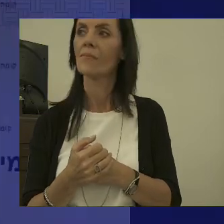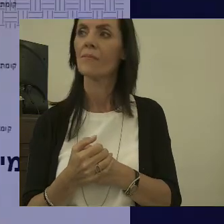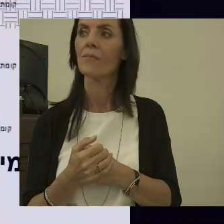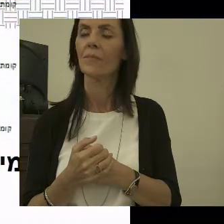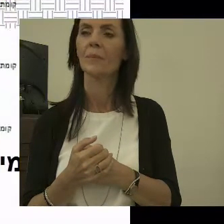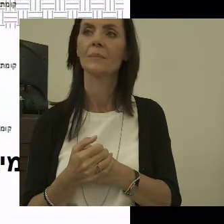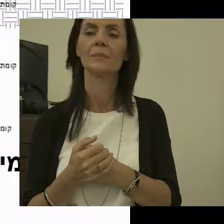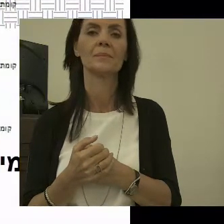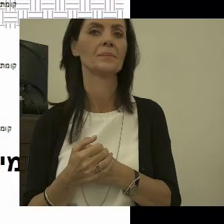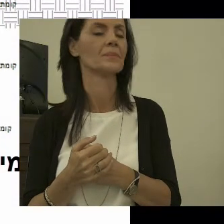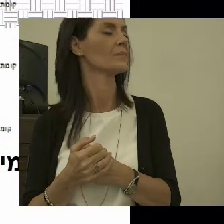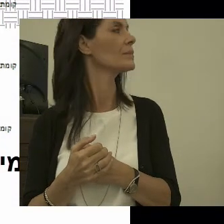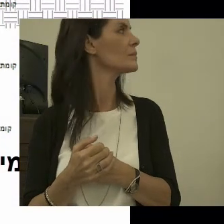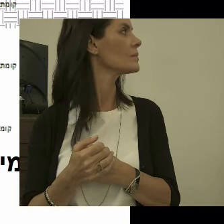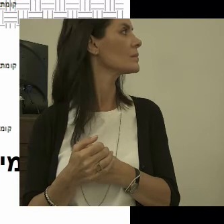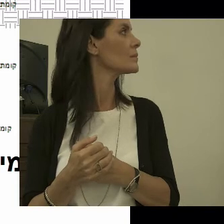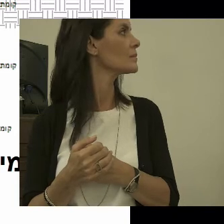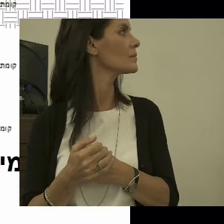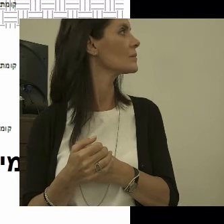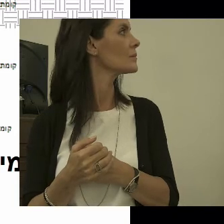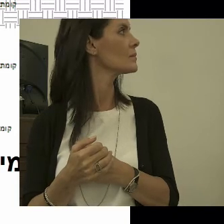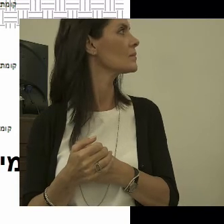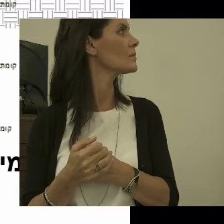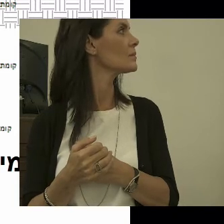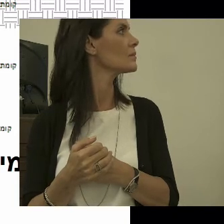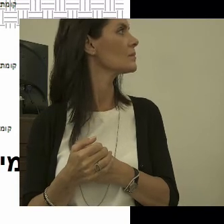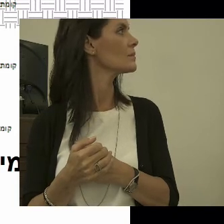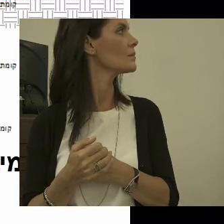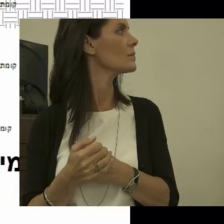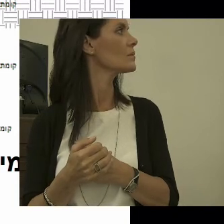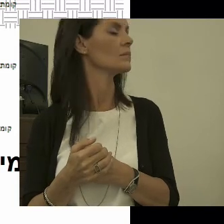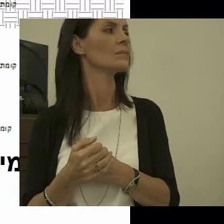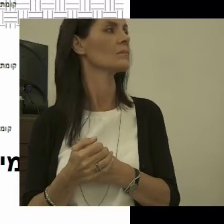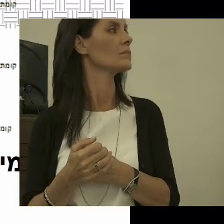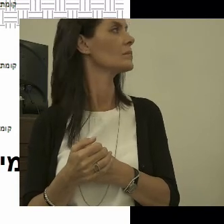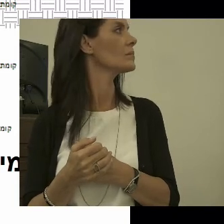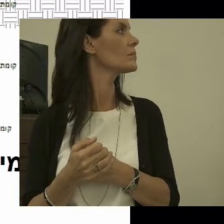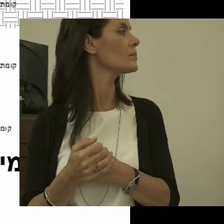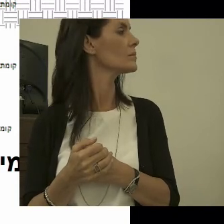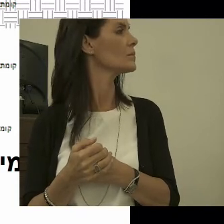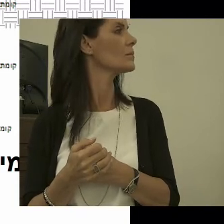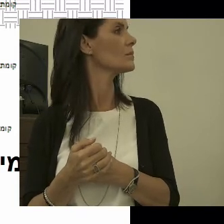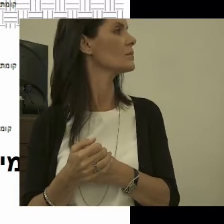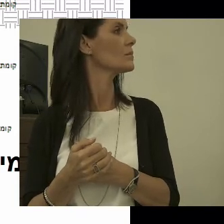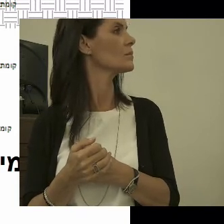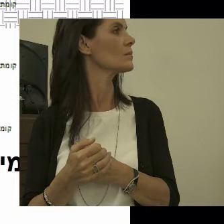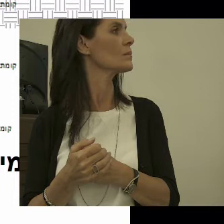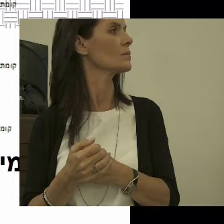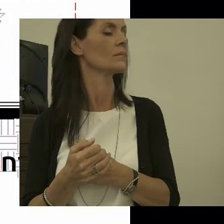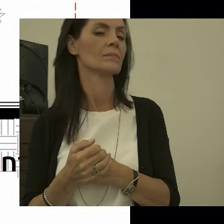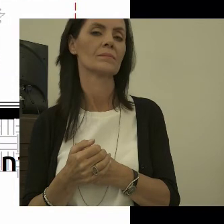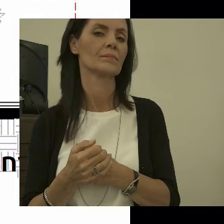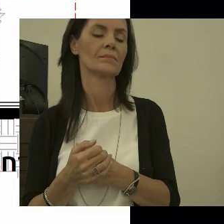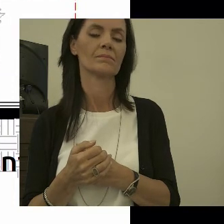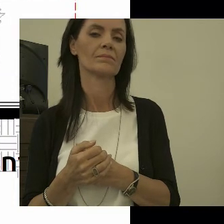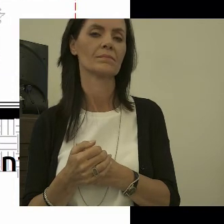לכיוון השביל. זה לא הדרומית, זה לא יכול להיות. לא, זה יכול להיות, כי זה חתוך במגרש ולא בשביל. זה חתוך במגרש. למרות שזה לא מסתדר לי עם